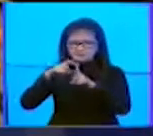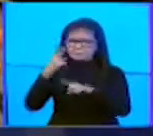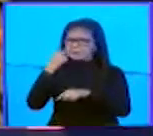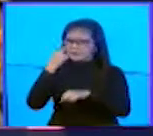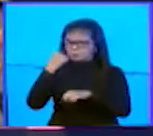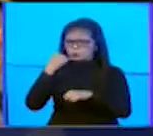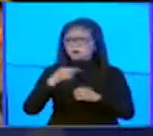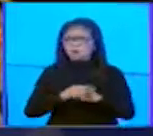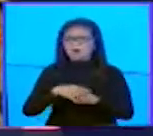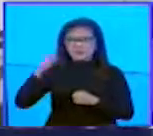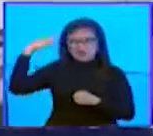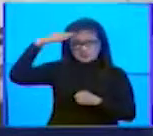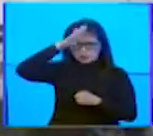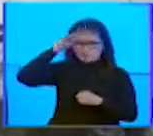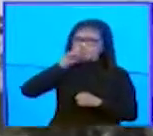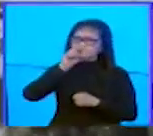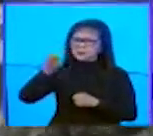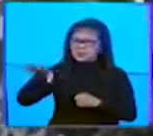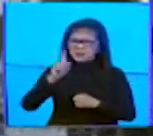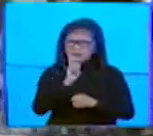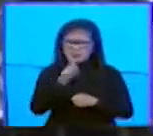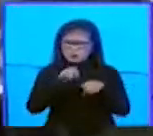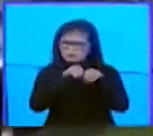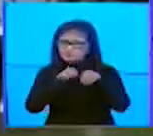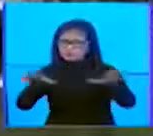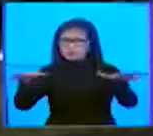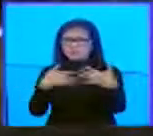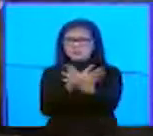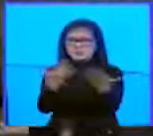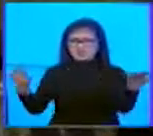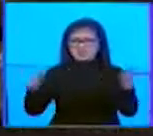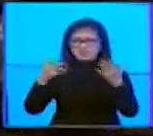tahun yang berpotensi akan kerumunan dan meningkatkan angka penularan